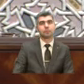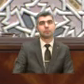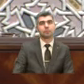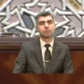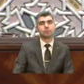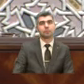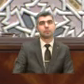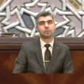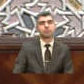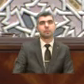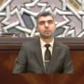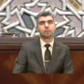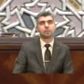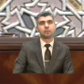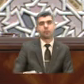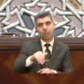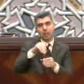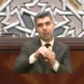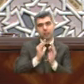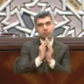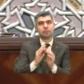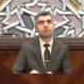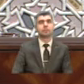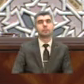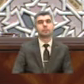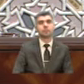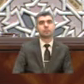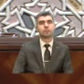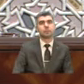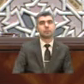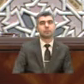تفضل. عفوا، تفضل السيد النائب من فريق العدالة والتنمية.